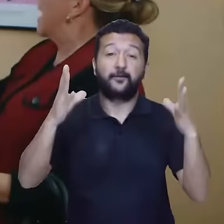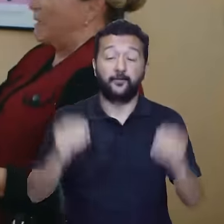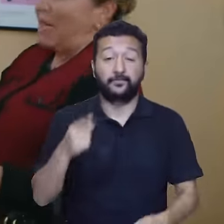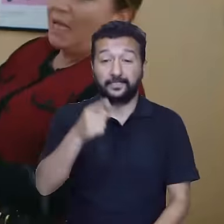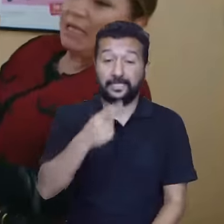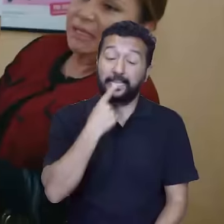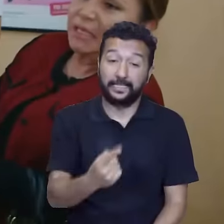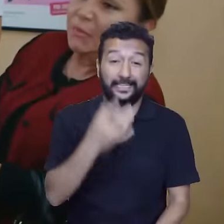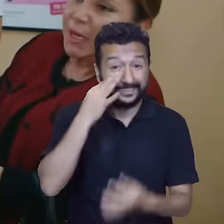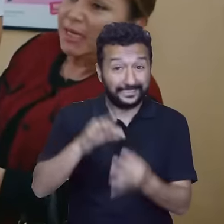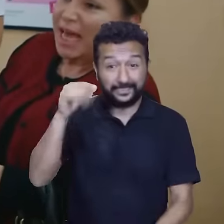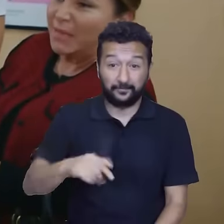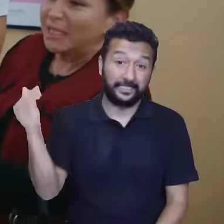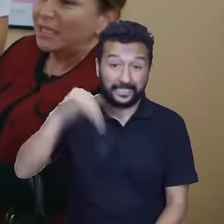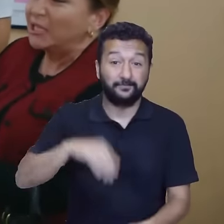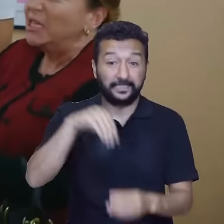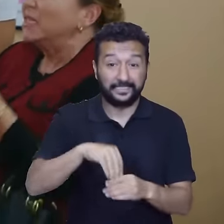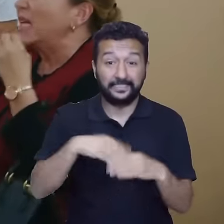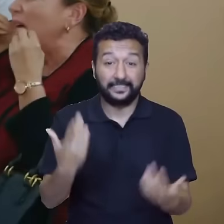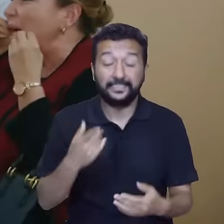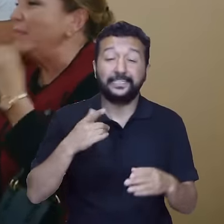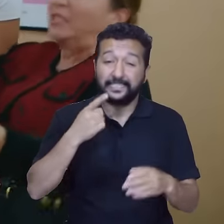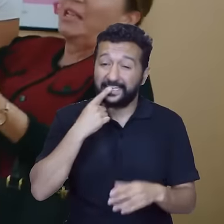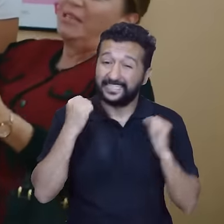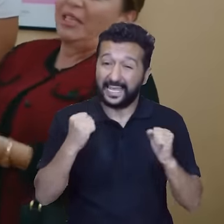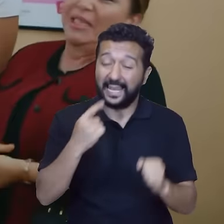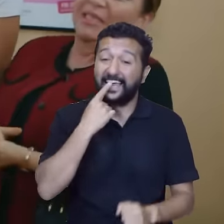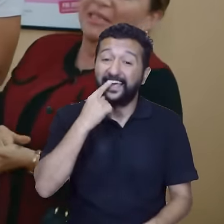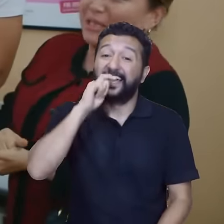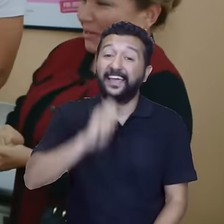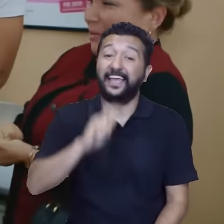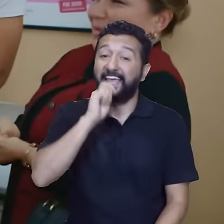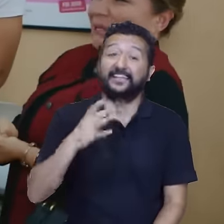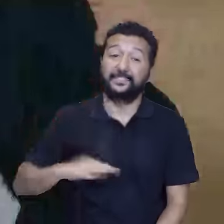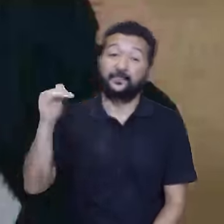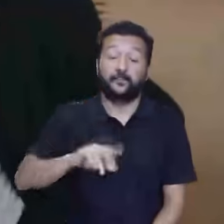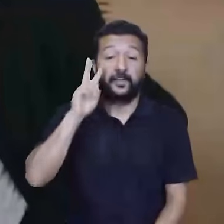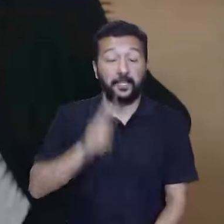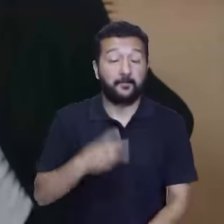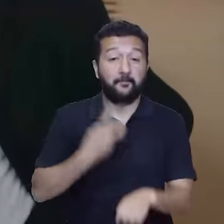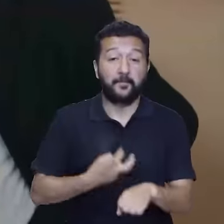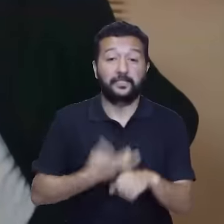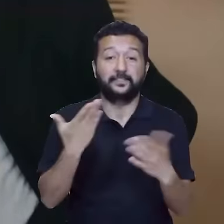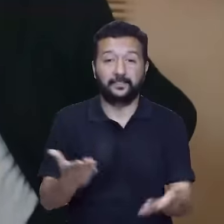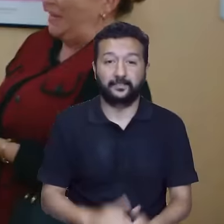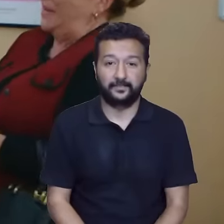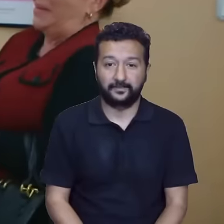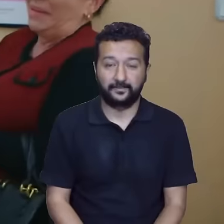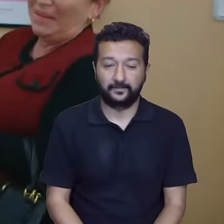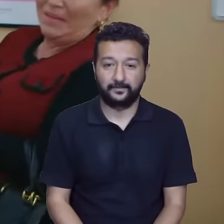olmuş. Yani insanın buraya gelmesi için sağlam dişleri çektiresi geliyor vallahi. Maşallah.